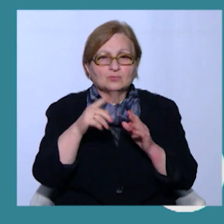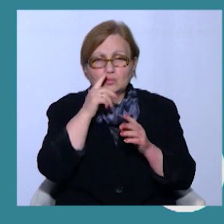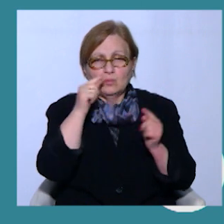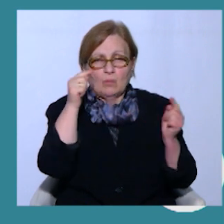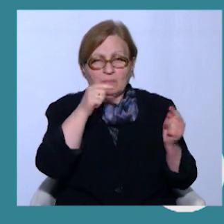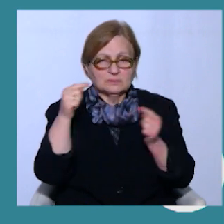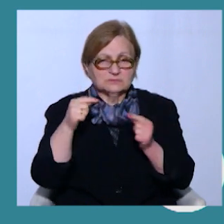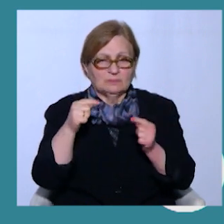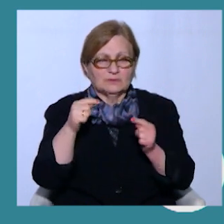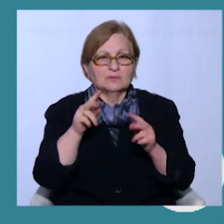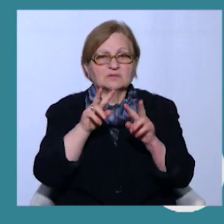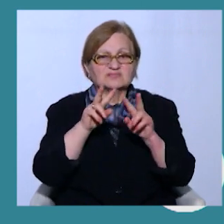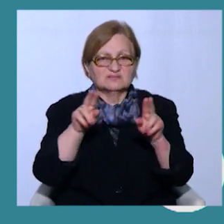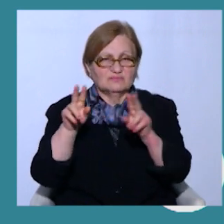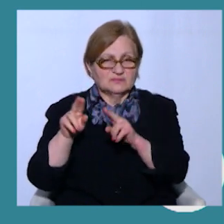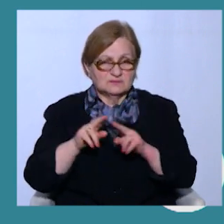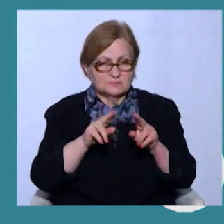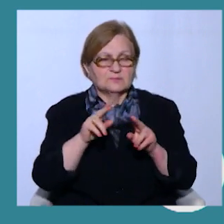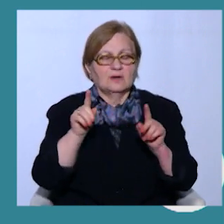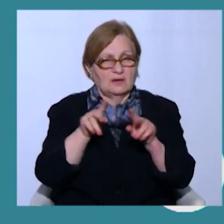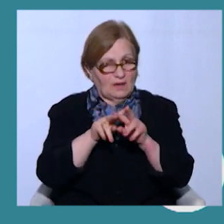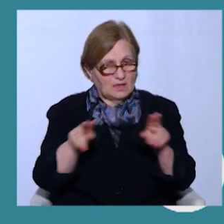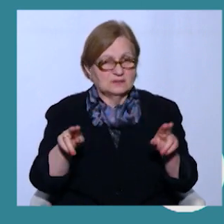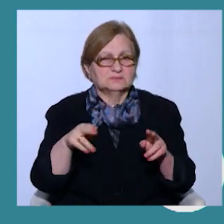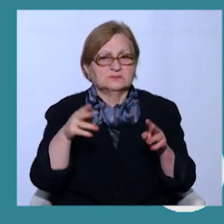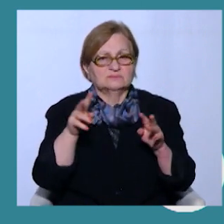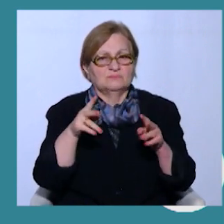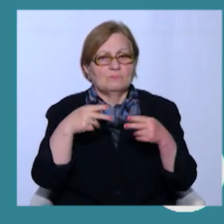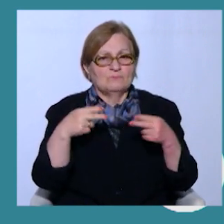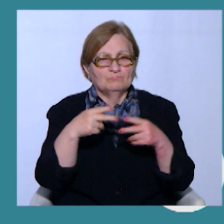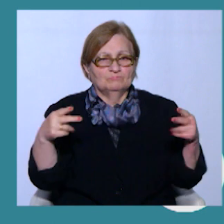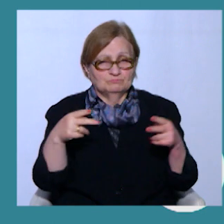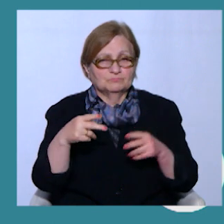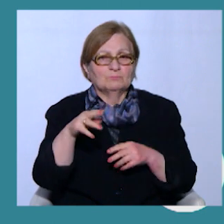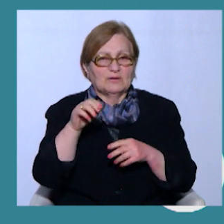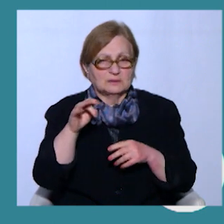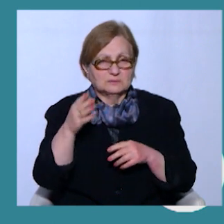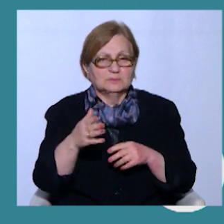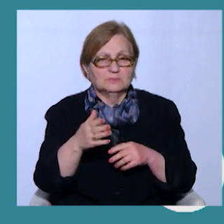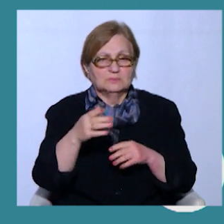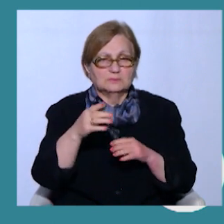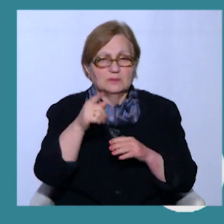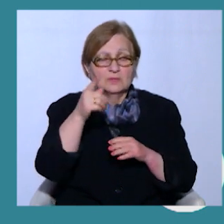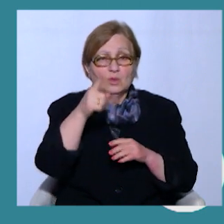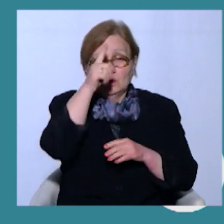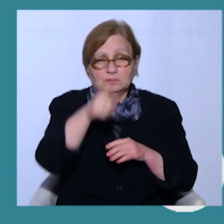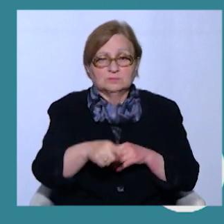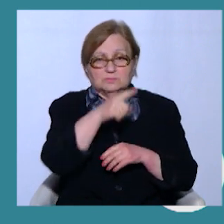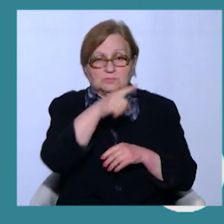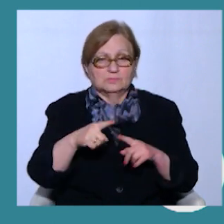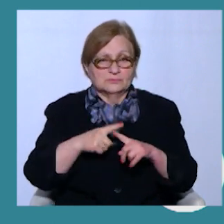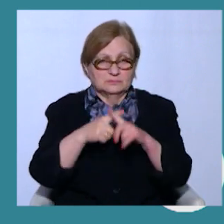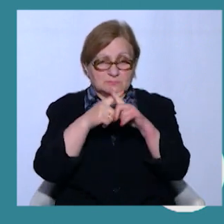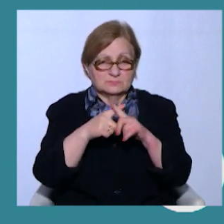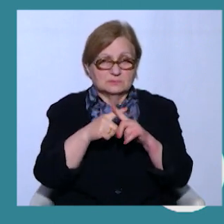გვერდები წყვილ-წყვილად ტოლია, ასევე ვიტყვით, რომ ეს 4 კუთხედი პარალელოგრამია. თუ 4 კუთხედში დიაგონალები გადაკვეთის